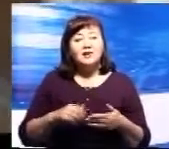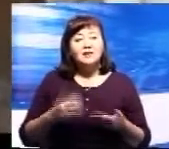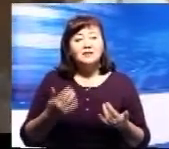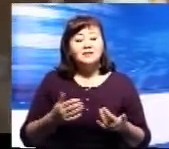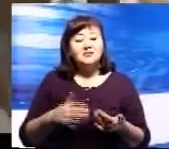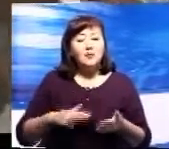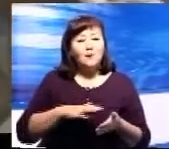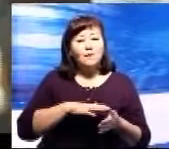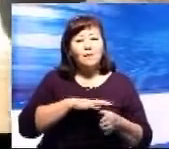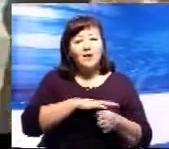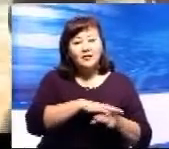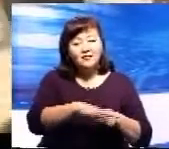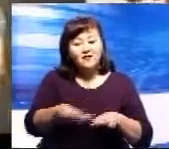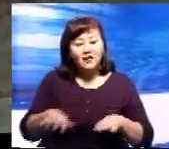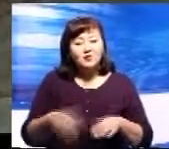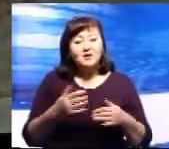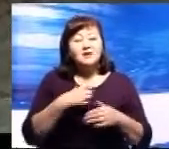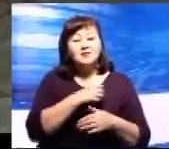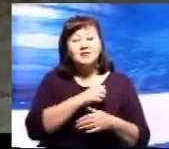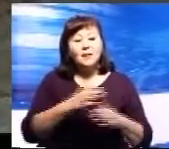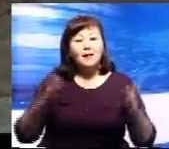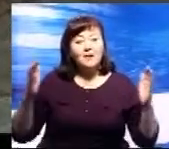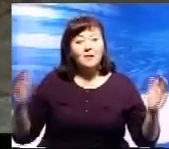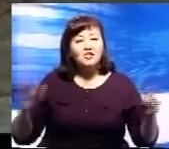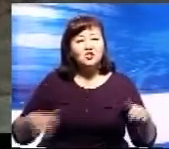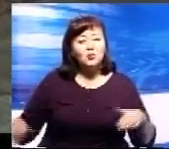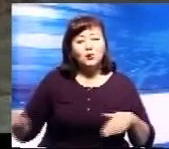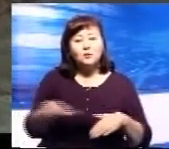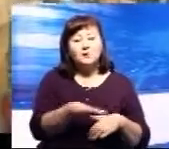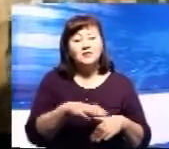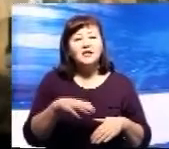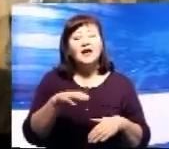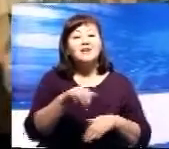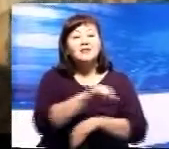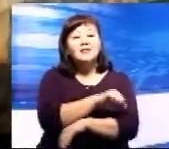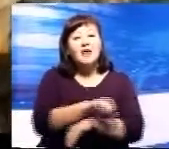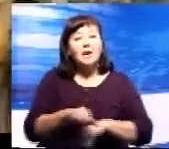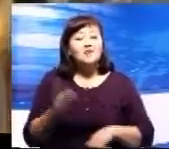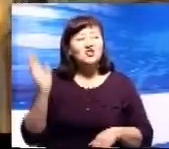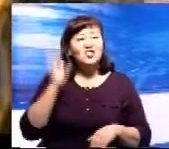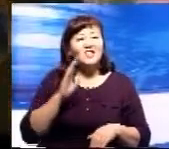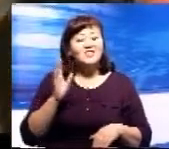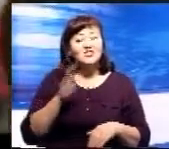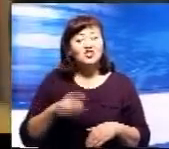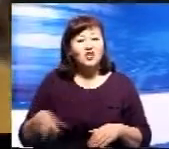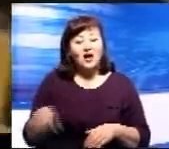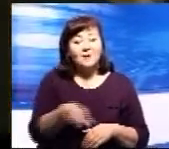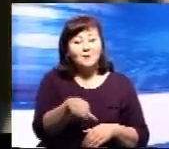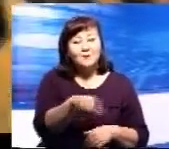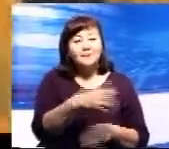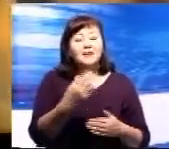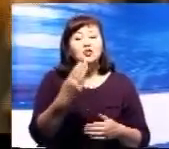покрытием. Самая большая площадка установлена на набережной Иртыша. Остальные во дворах улиц Мухаммедханова 33, Шакарима 15,